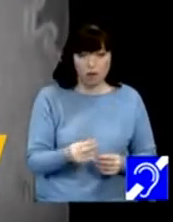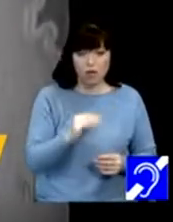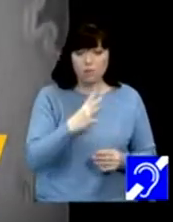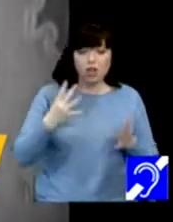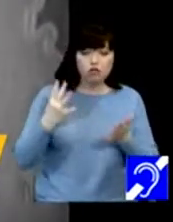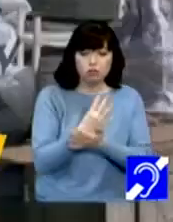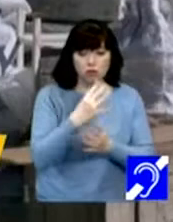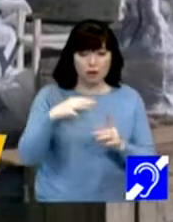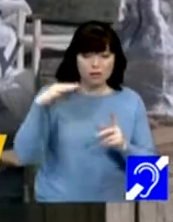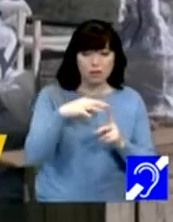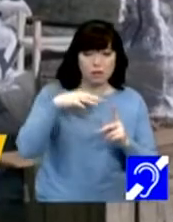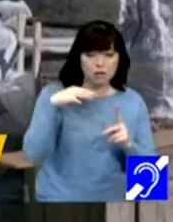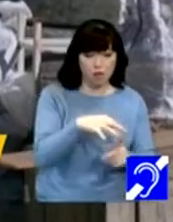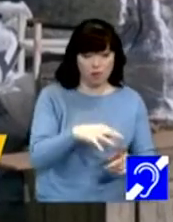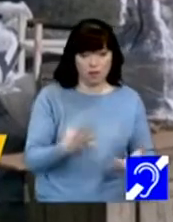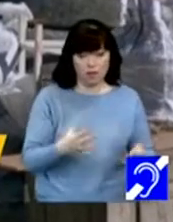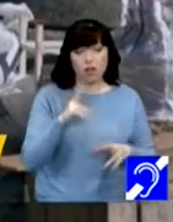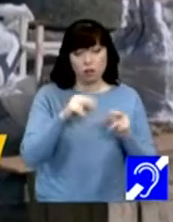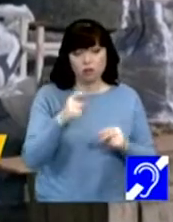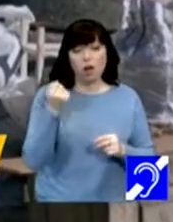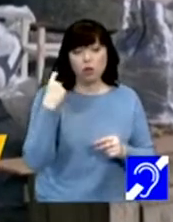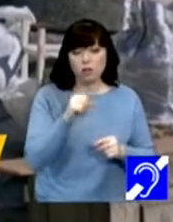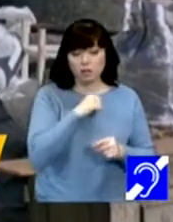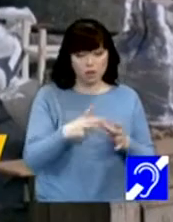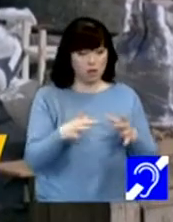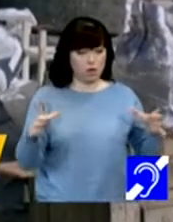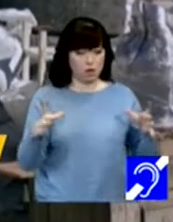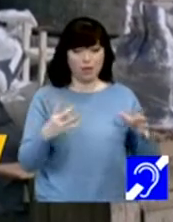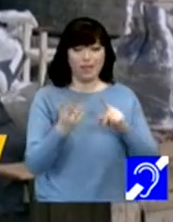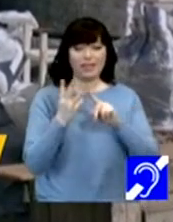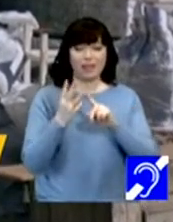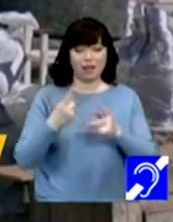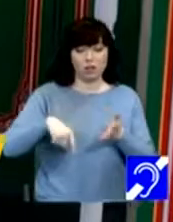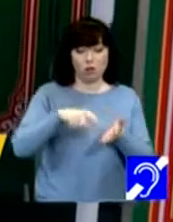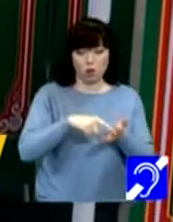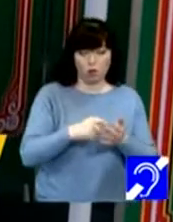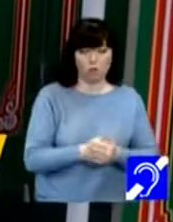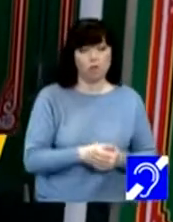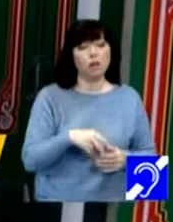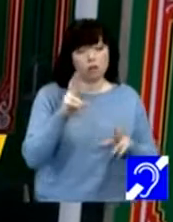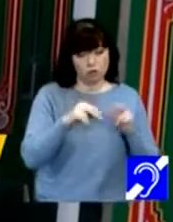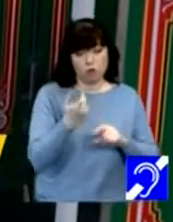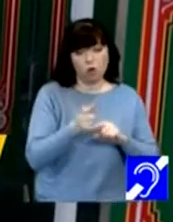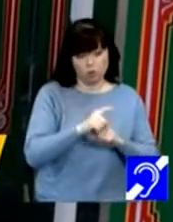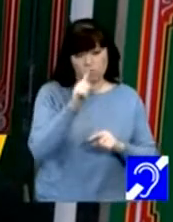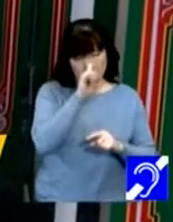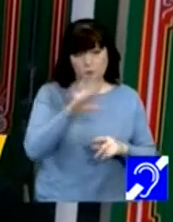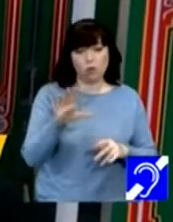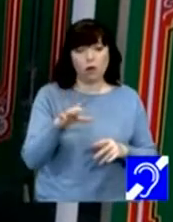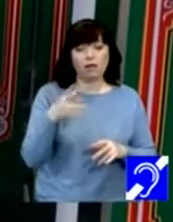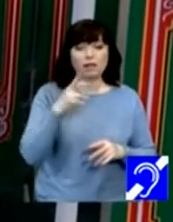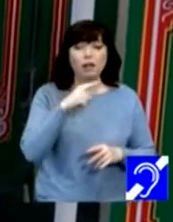atacuri. Orașul este al treilea ca mărime din Ucraina după Kiev și Harkov. Este cosmopolit și foarte popular pentru